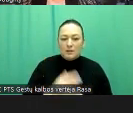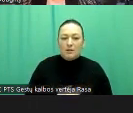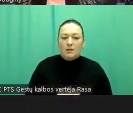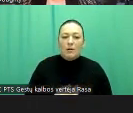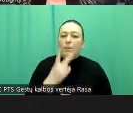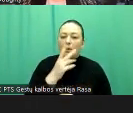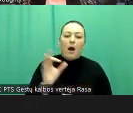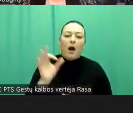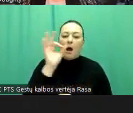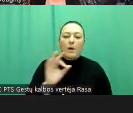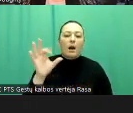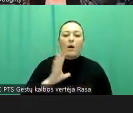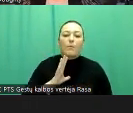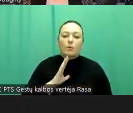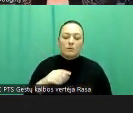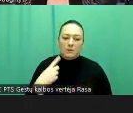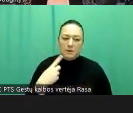apie ką mes kalbėsime.